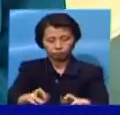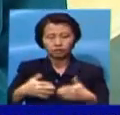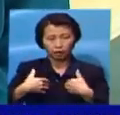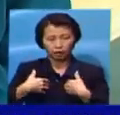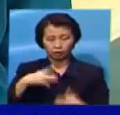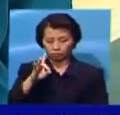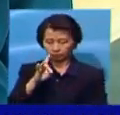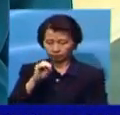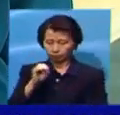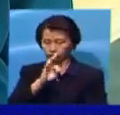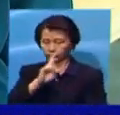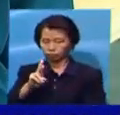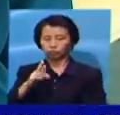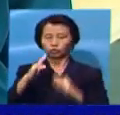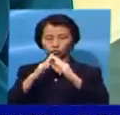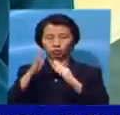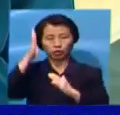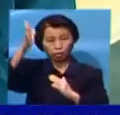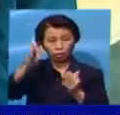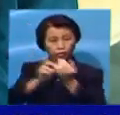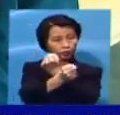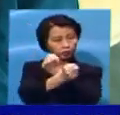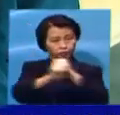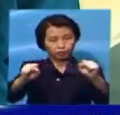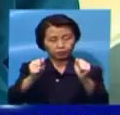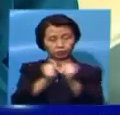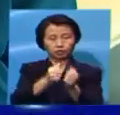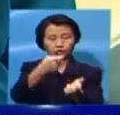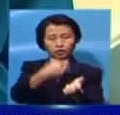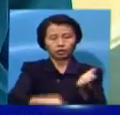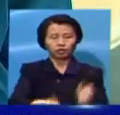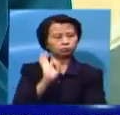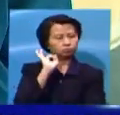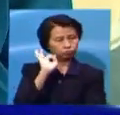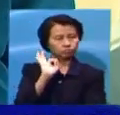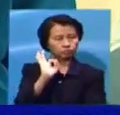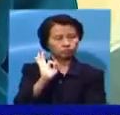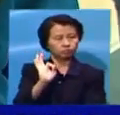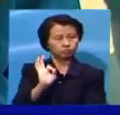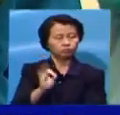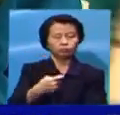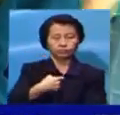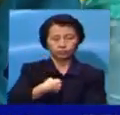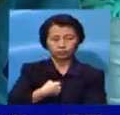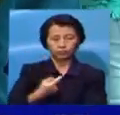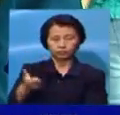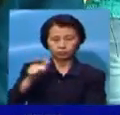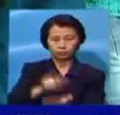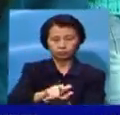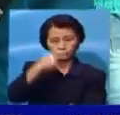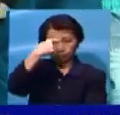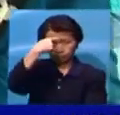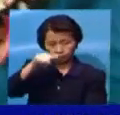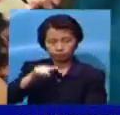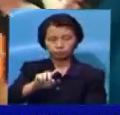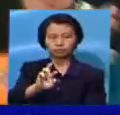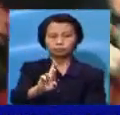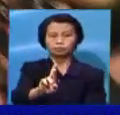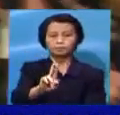80000 unit bakal disiapkan dengan harga yang sangat berpatutan Siti salw Yus untuk